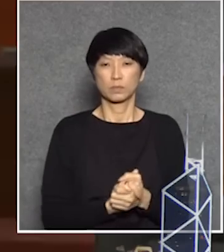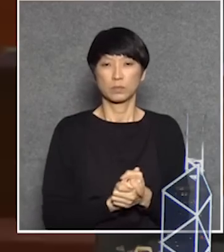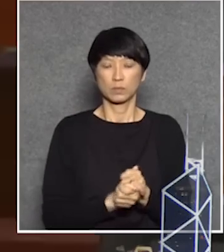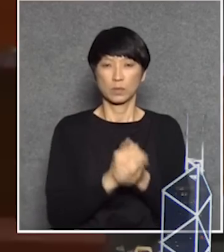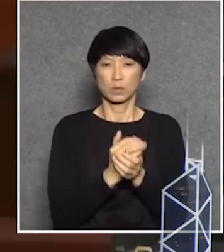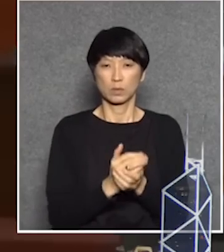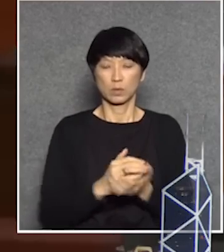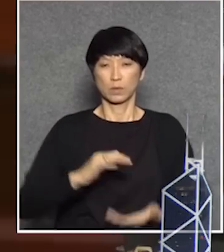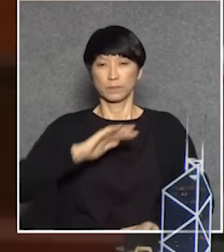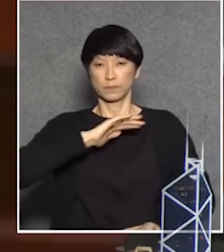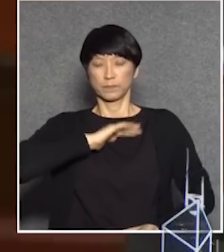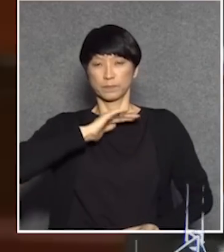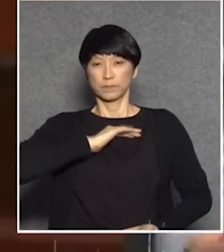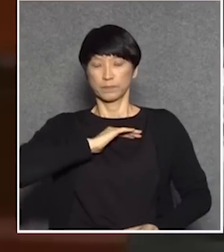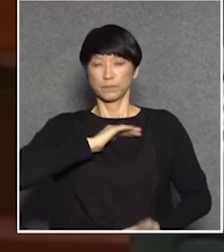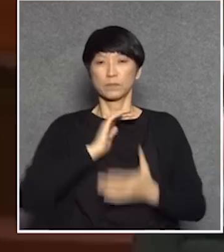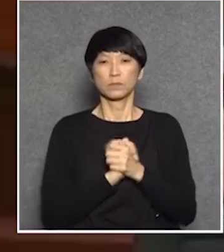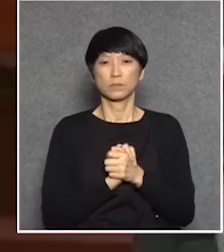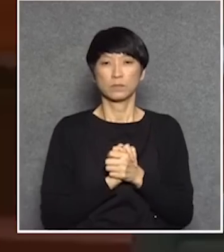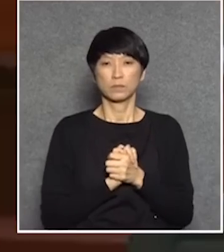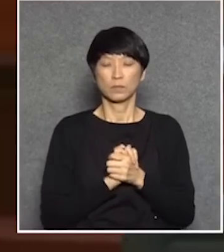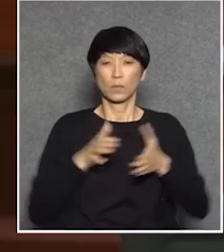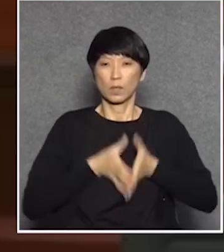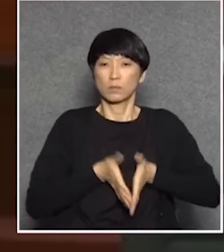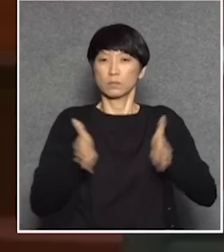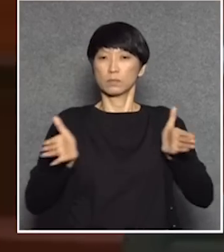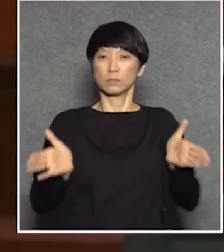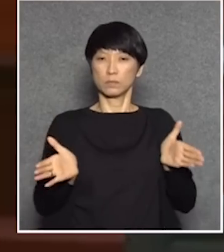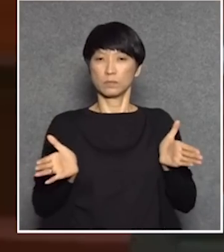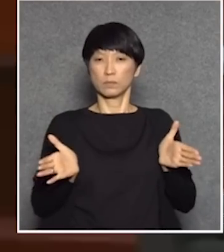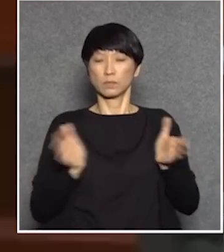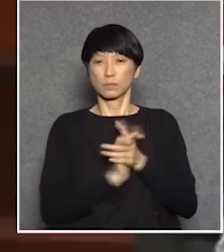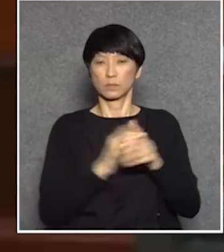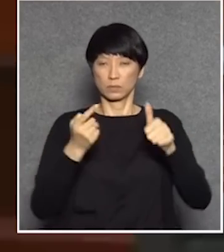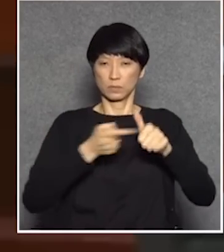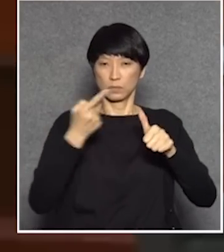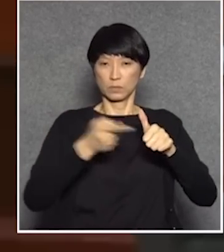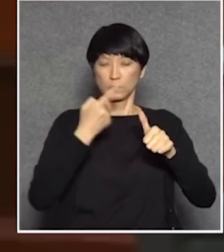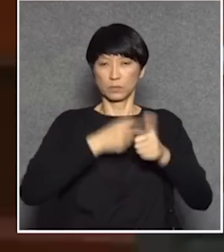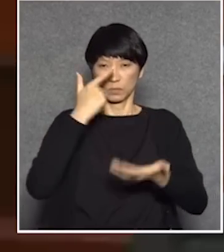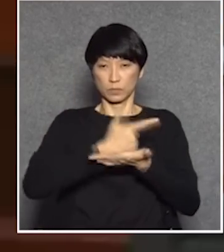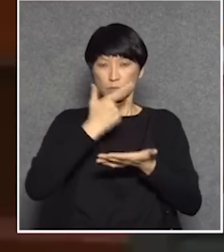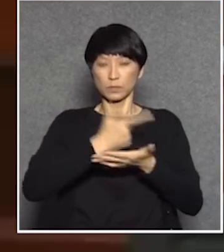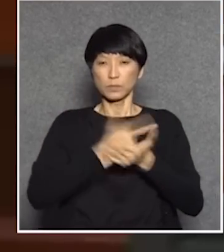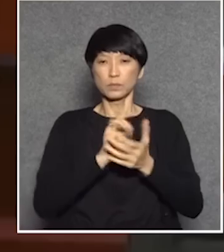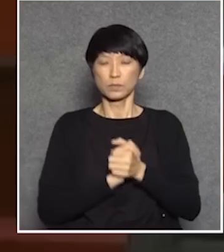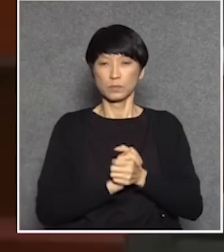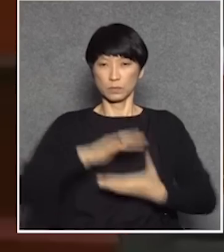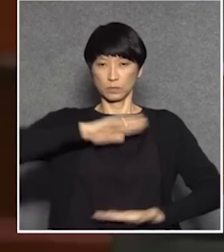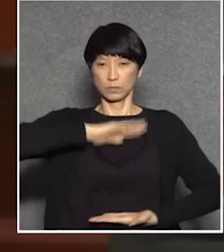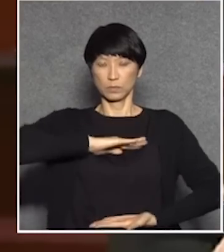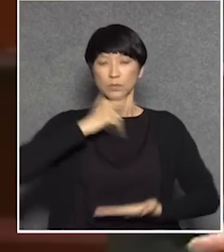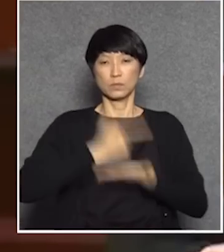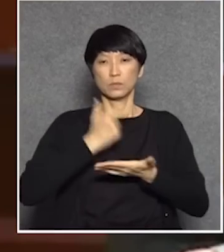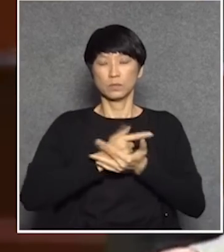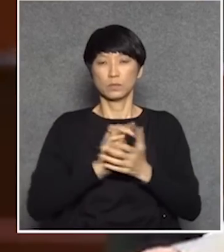氣量係咪？胸襟廣闊呢個第一個條件嚟噶，最少已經我人格係咪？咁